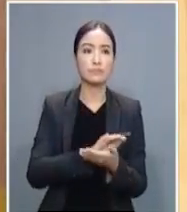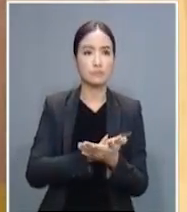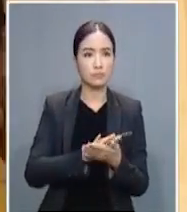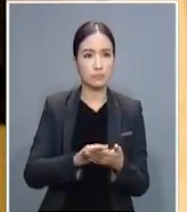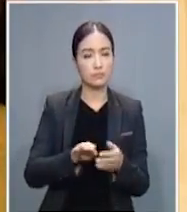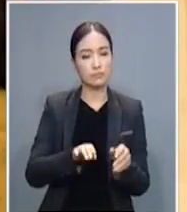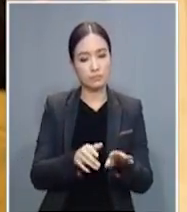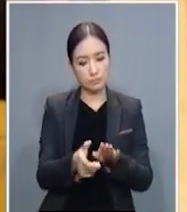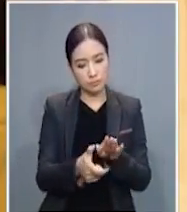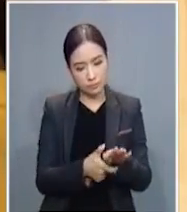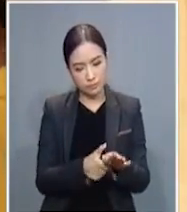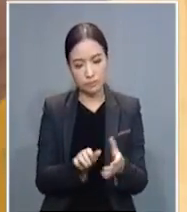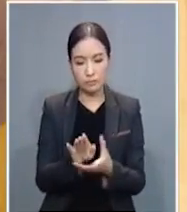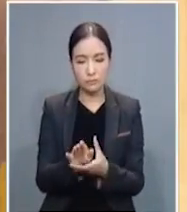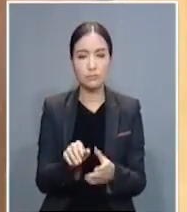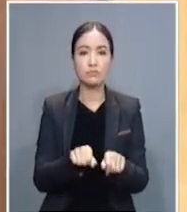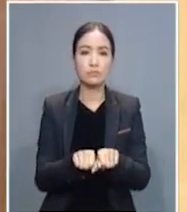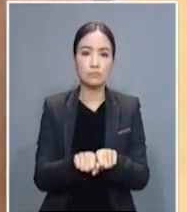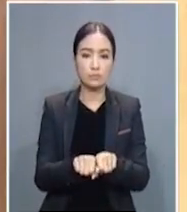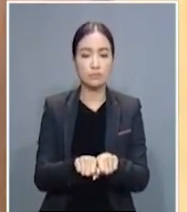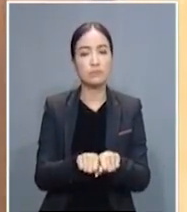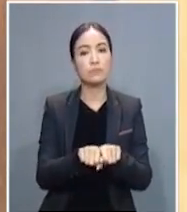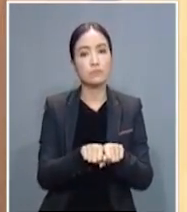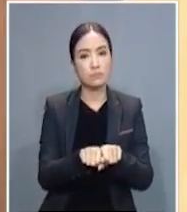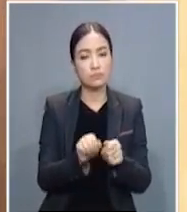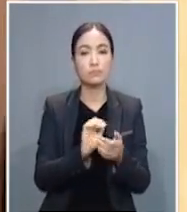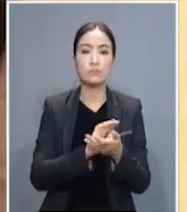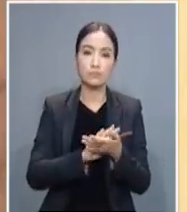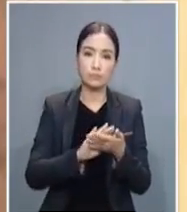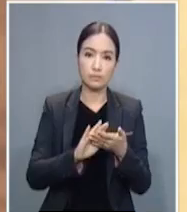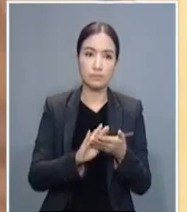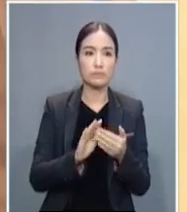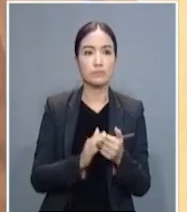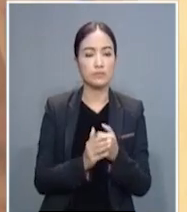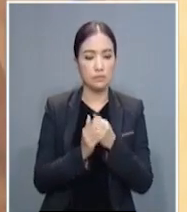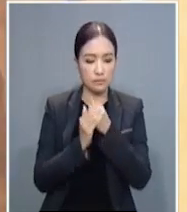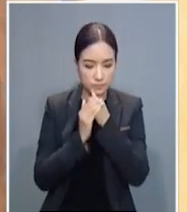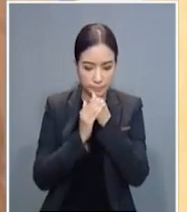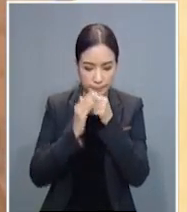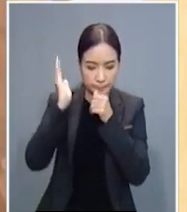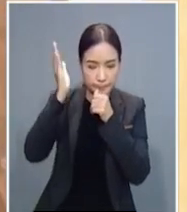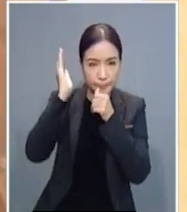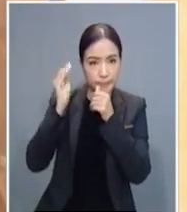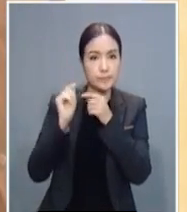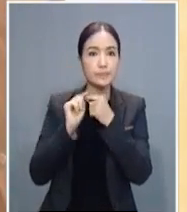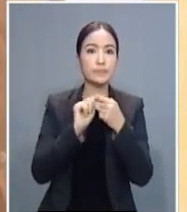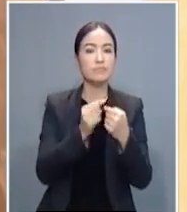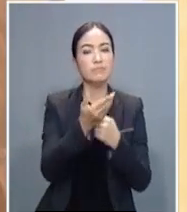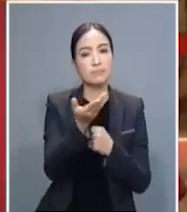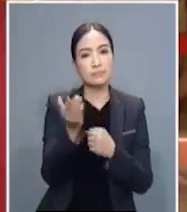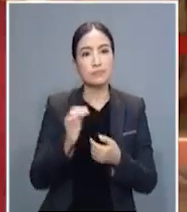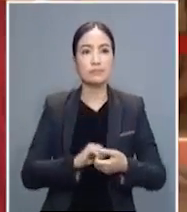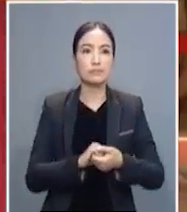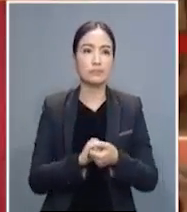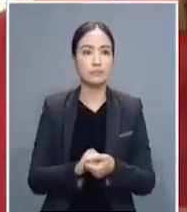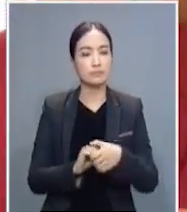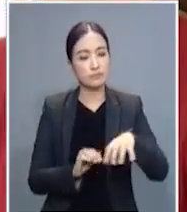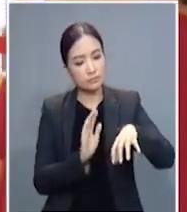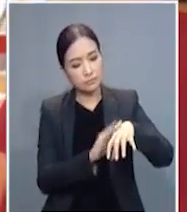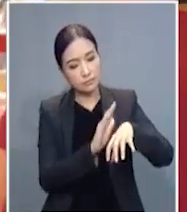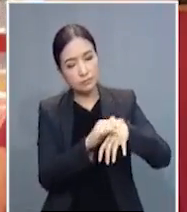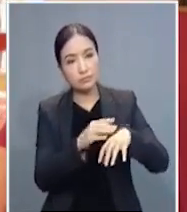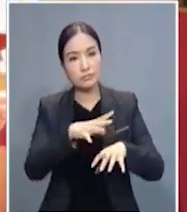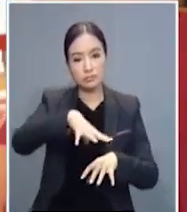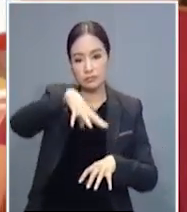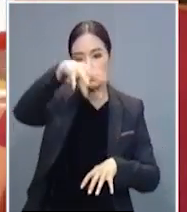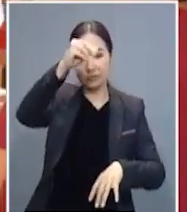แบบสุภาพไม่สวมรองเท้าแตะนะครับนอกจากนี้ยังประกาศประชาสัมพันธ์ต่อเนื่องขอความร่วมมือไม่แตะต้องหรือว่าสัมผัสพระเม